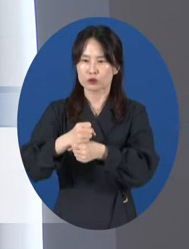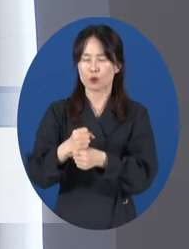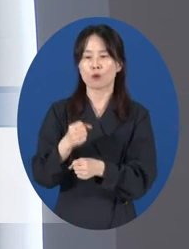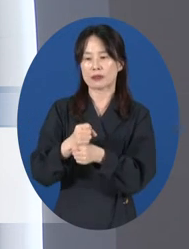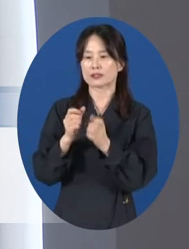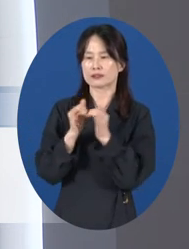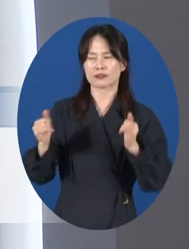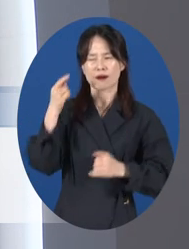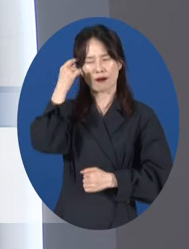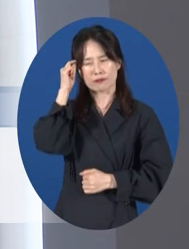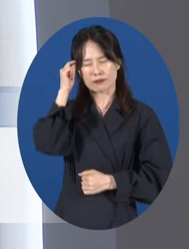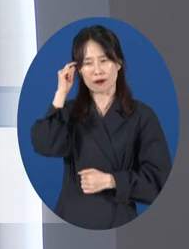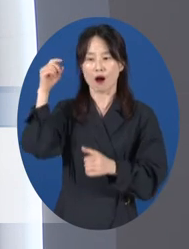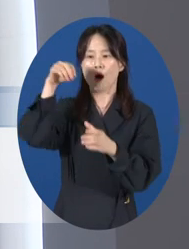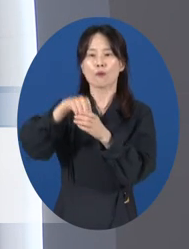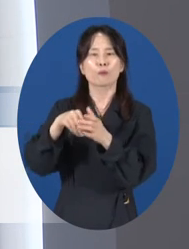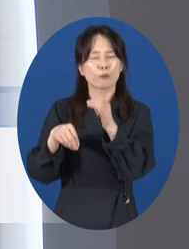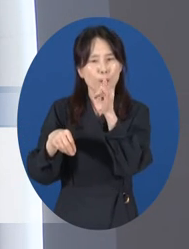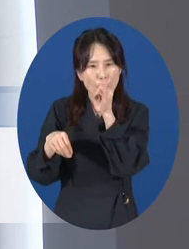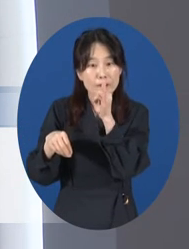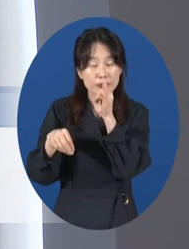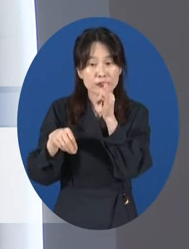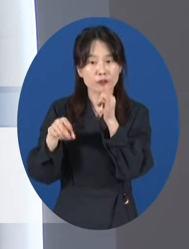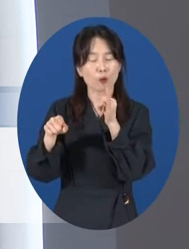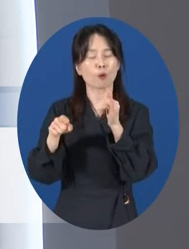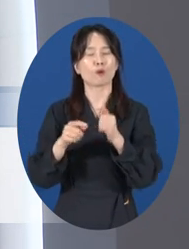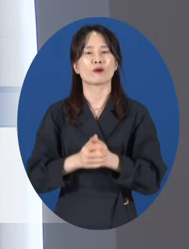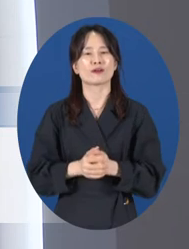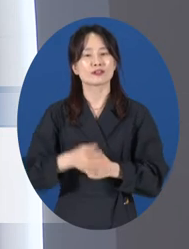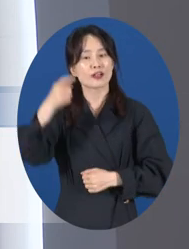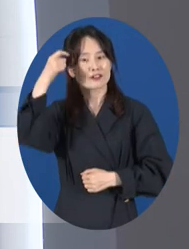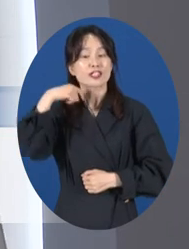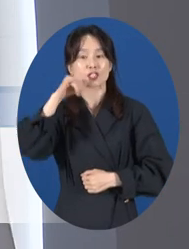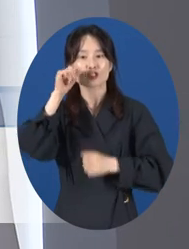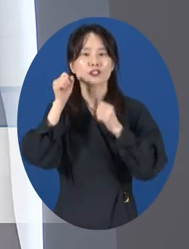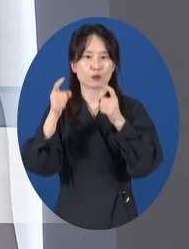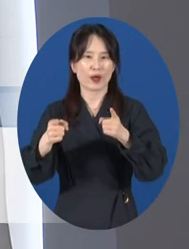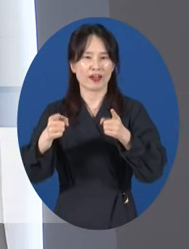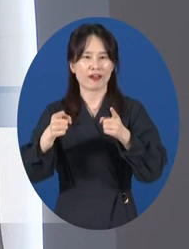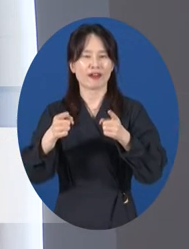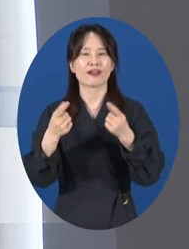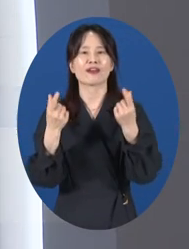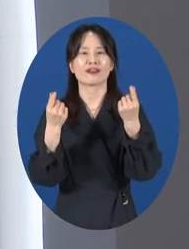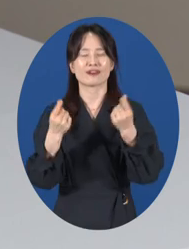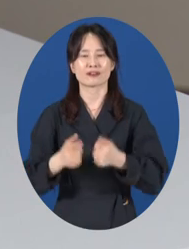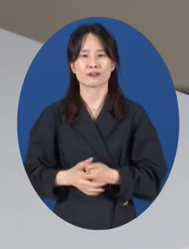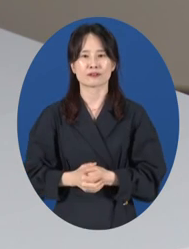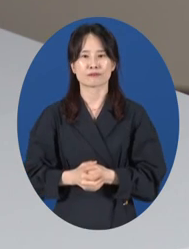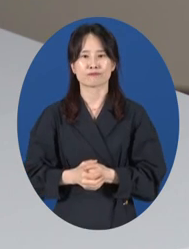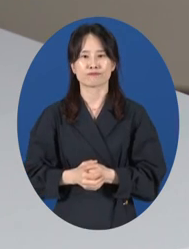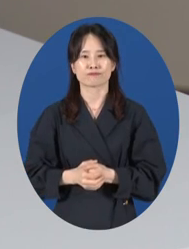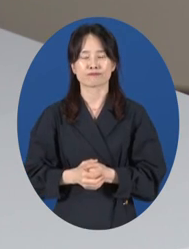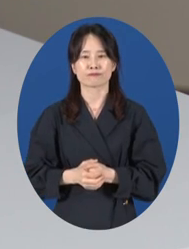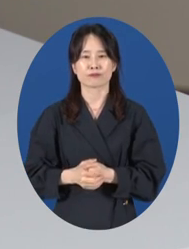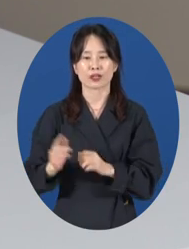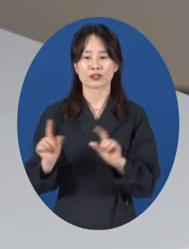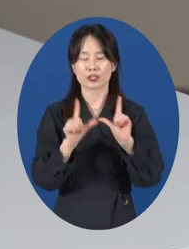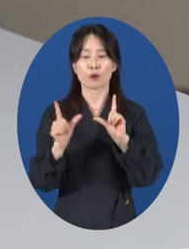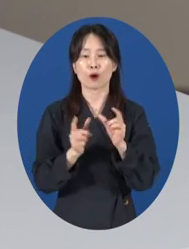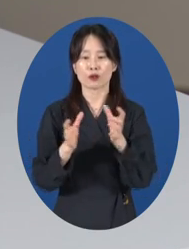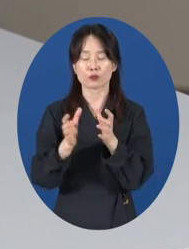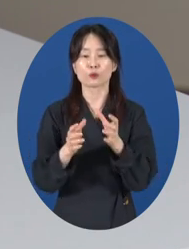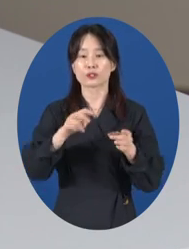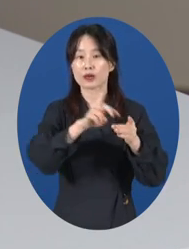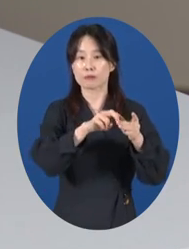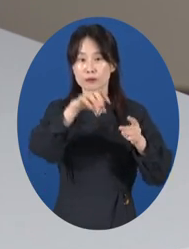있고 작가들이 어떤 생각으로 이런 작품들을 만들었는지 그 접근할 수 있는 그런 계기가 될 수 있을 것 같습니다. 경기생활도자미술관의